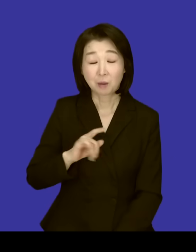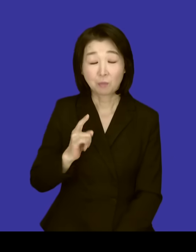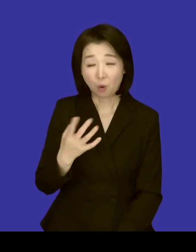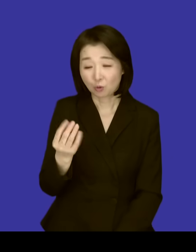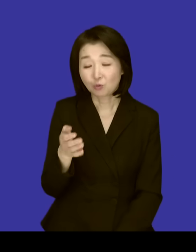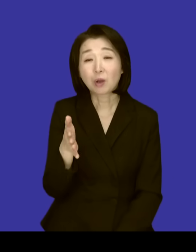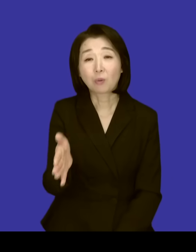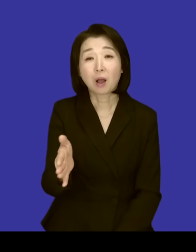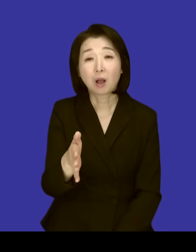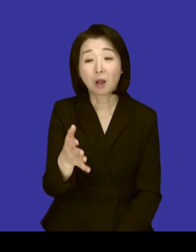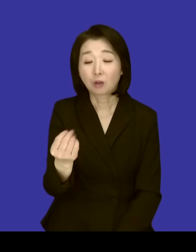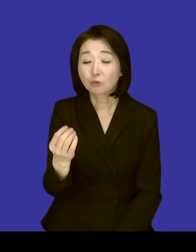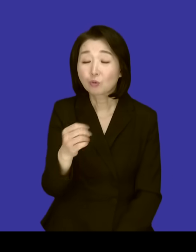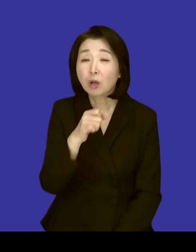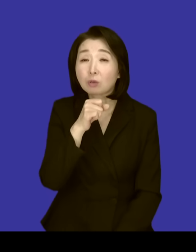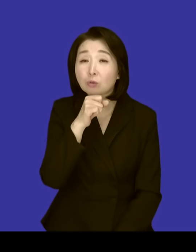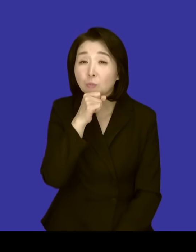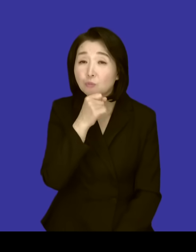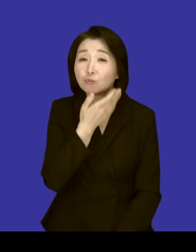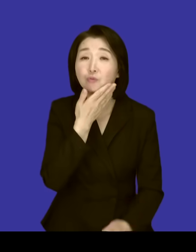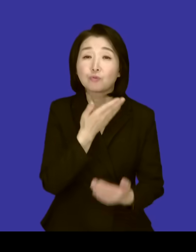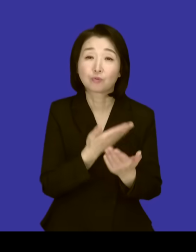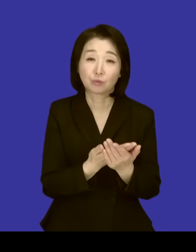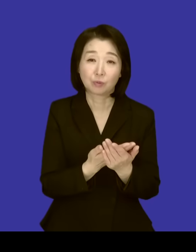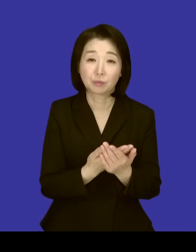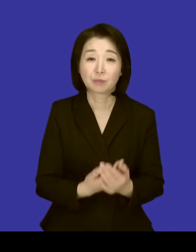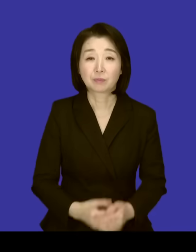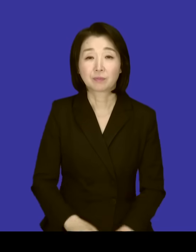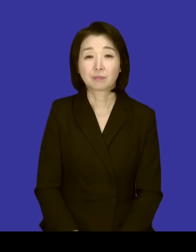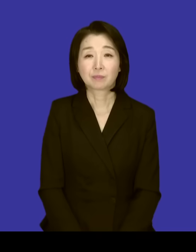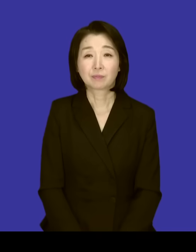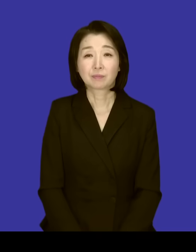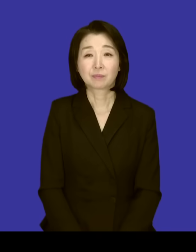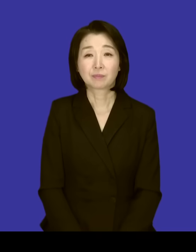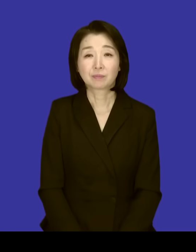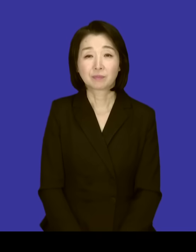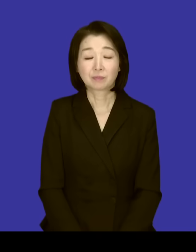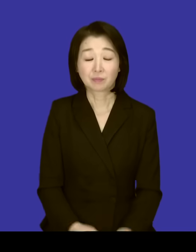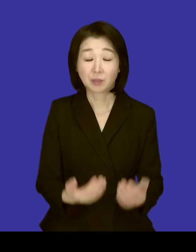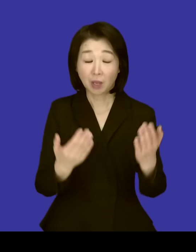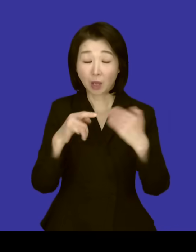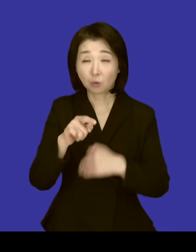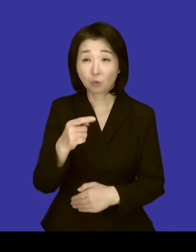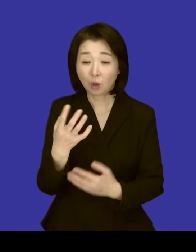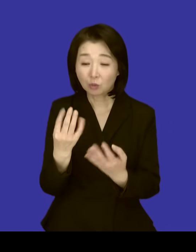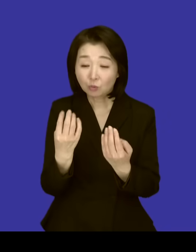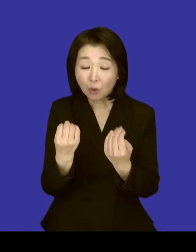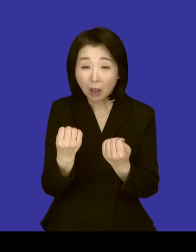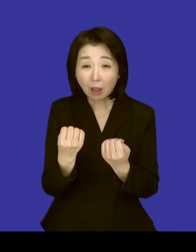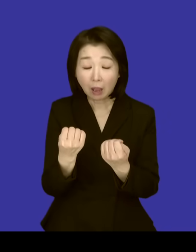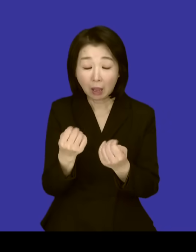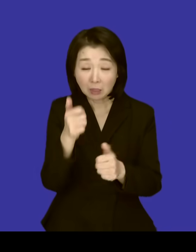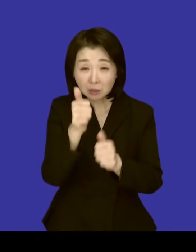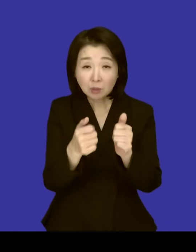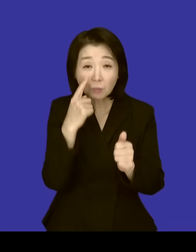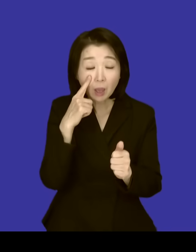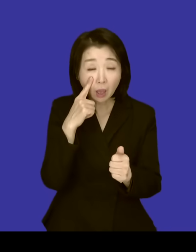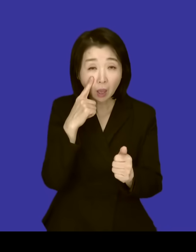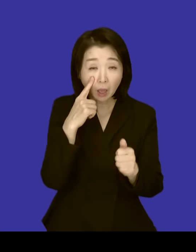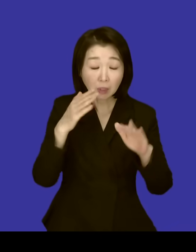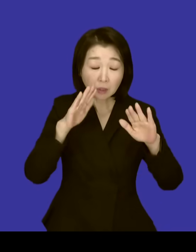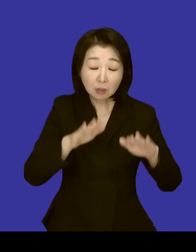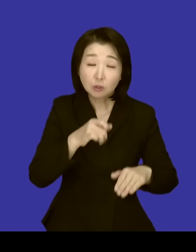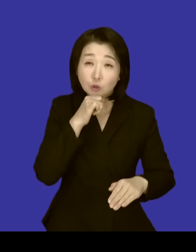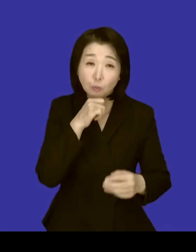그래서 수학 점수가 굉장히 중요해요. 입시를 할 때. 그래서 학교에서 수학 시험을 치면 1등급 아니면 2등급 이렇게